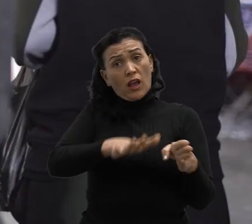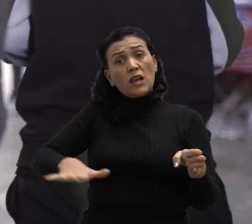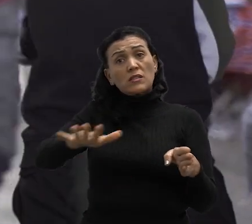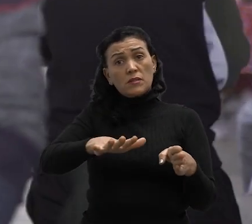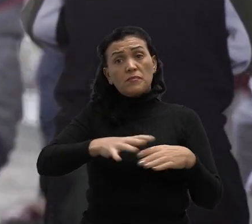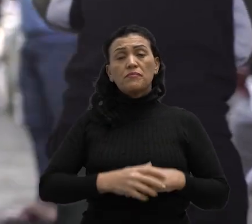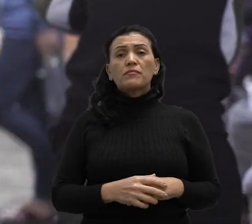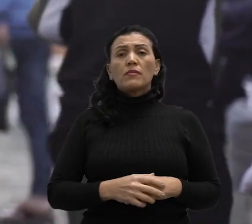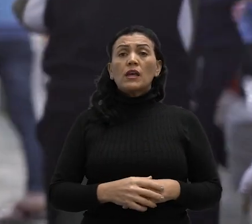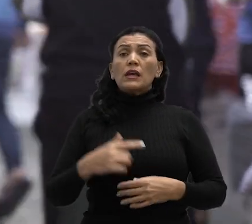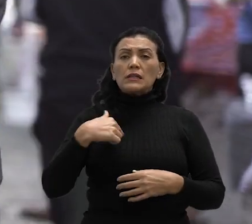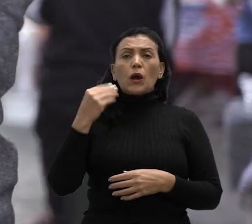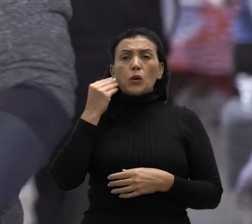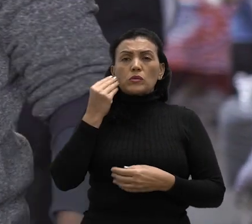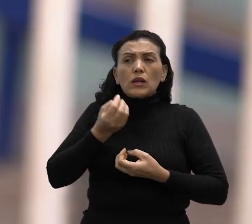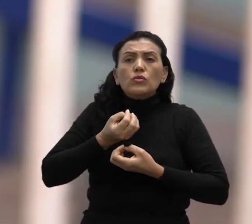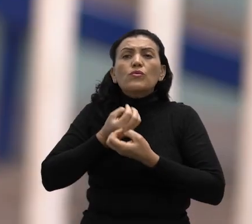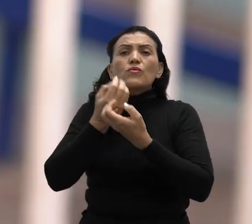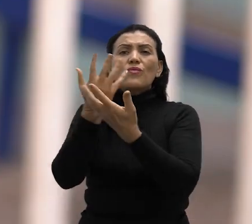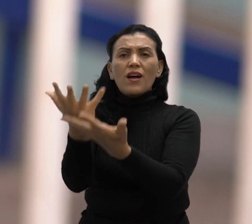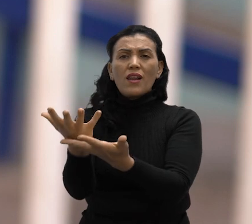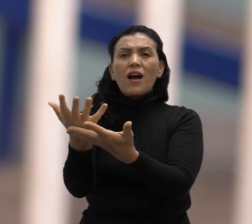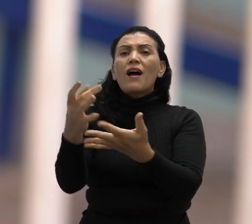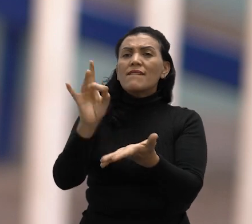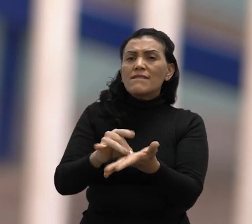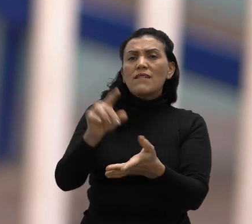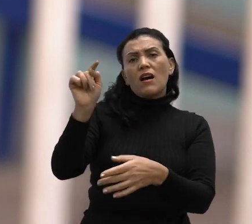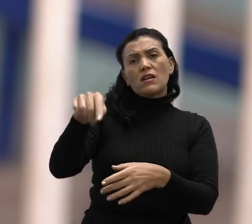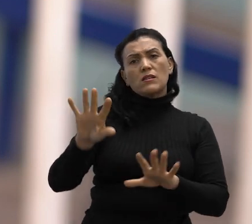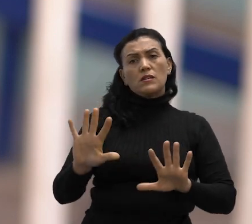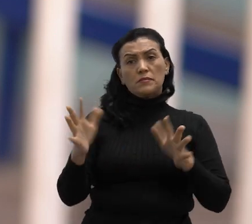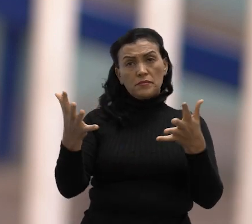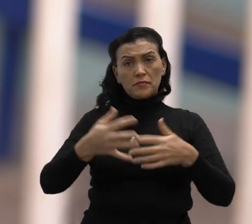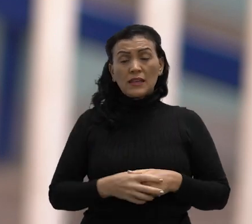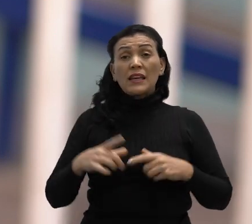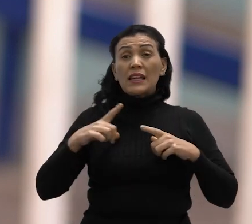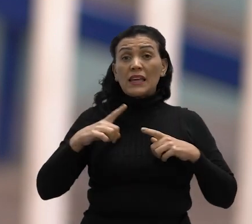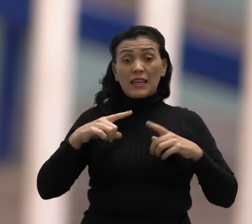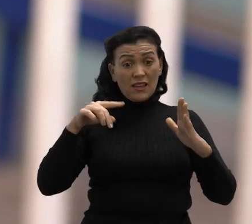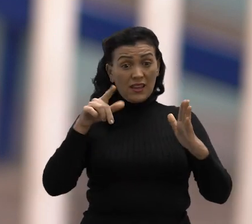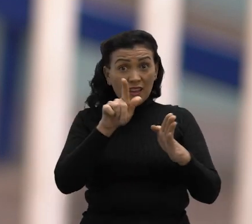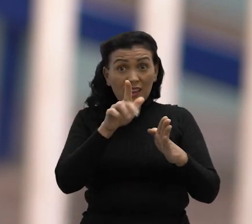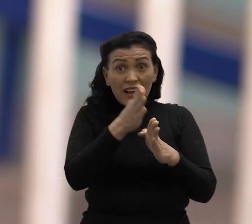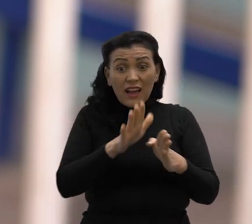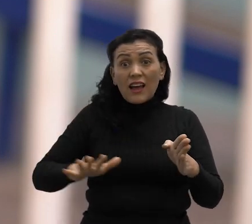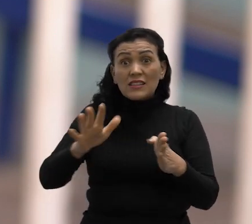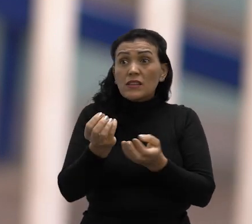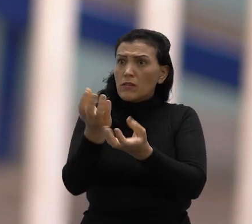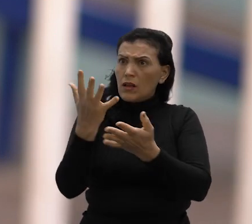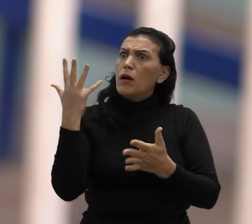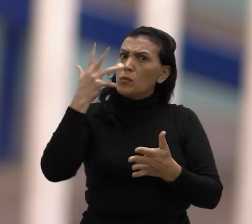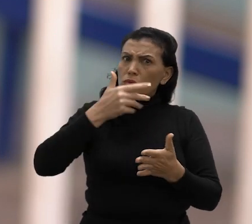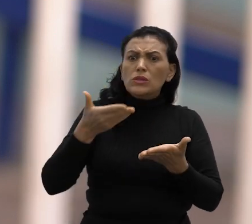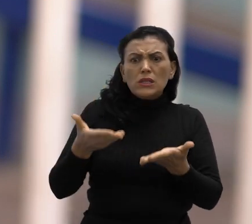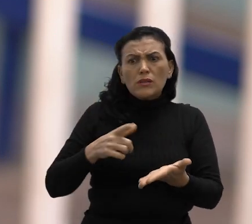فاحنا بنلغي هاي الفكره انه نوصل صوره جميله على غزه،